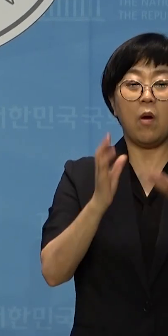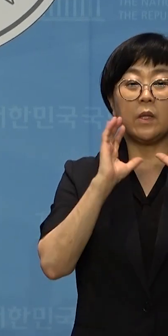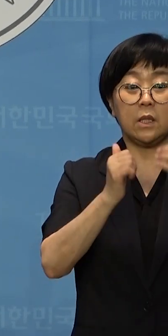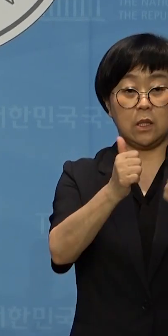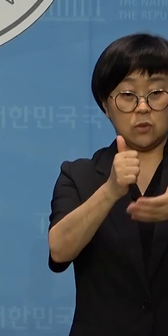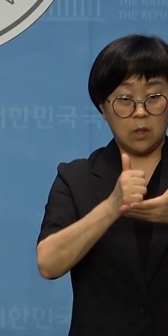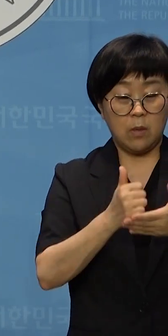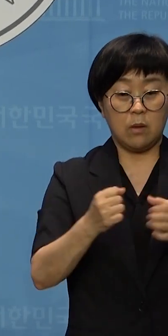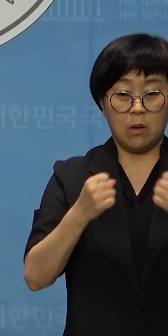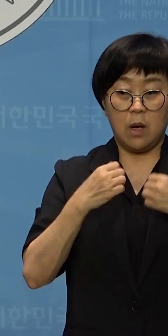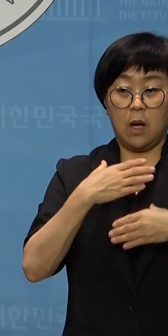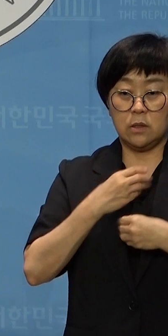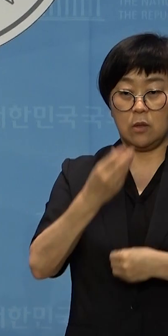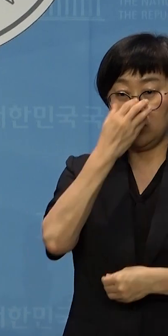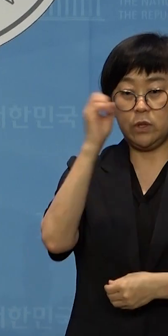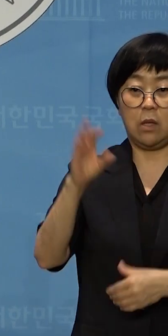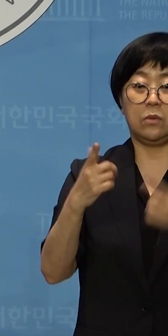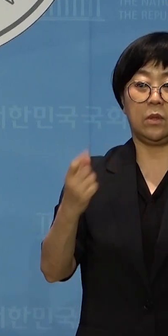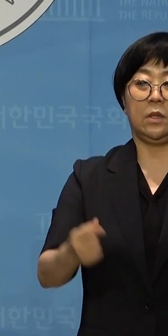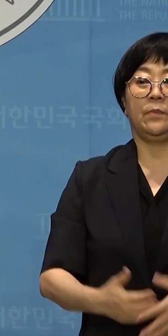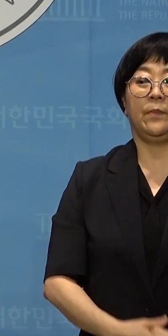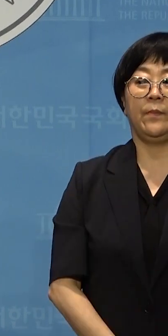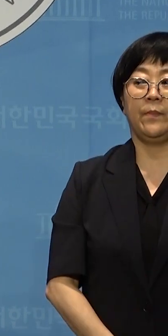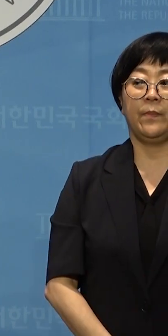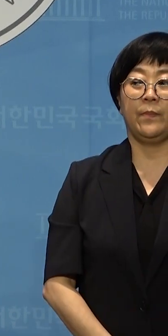어린이들의 건강과 안전을 무시하는 것입니다.